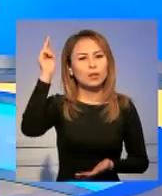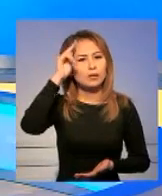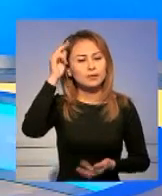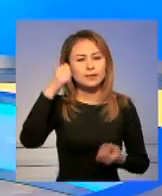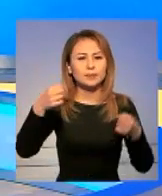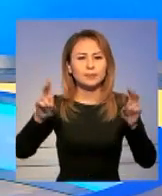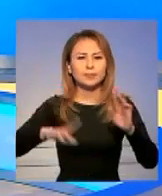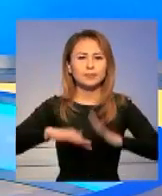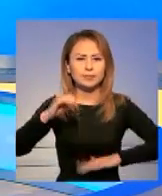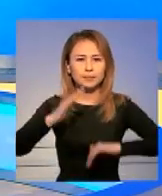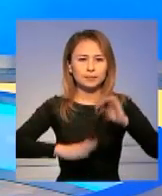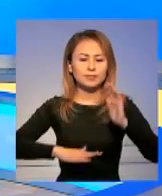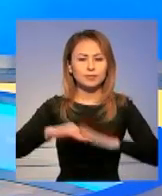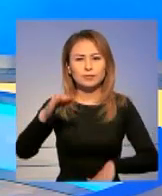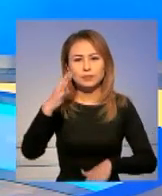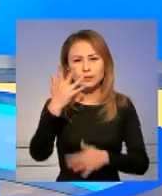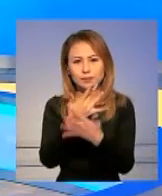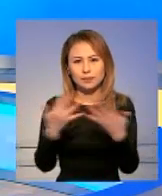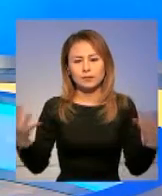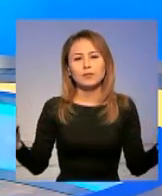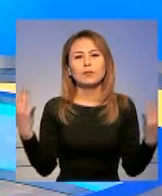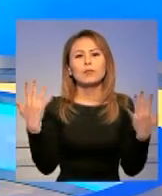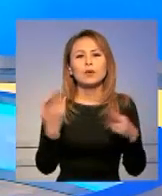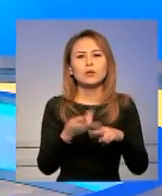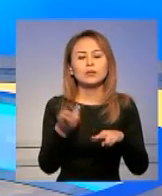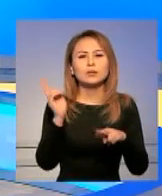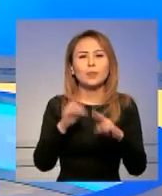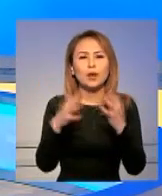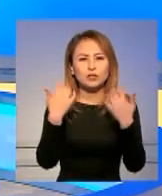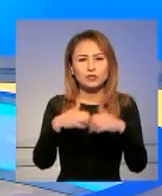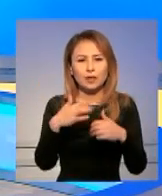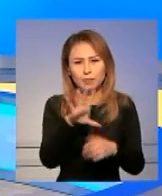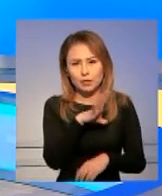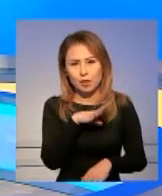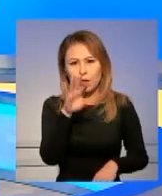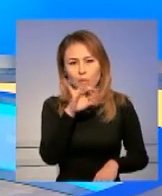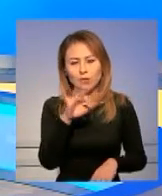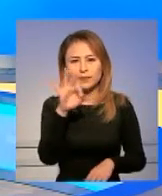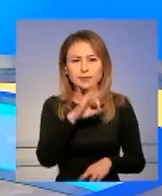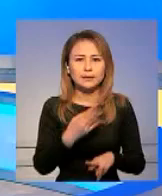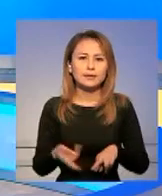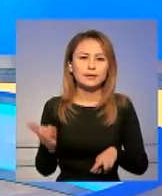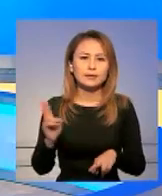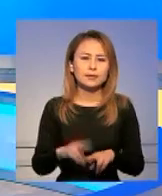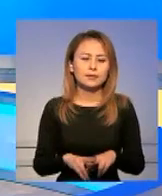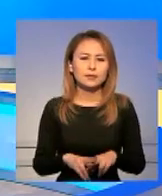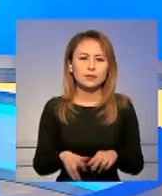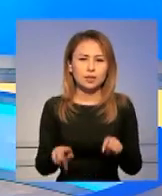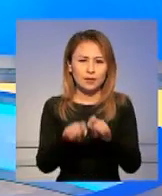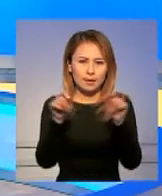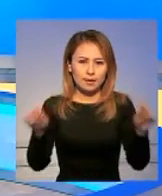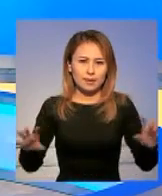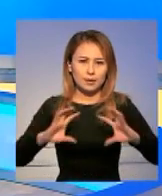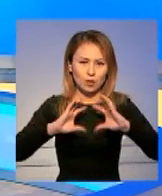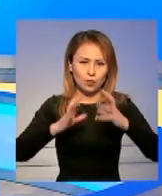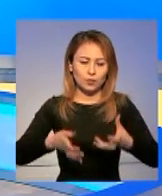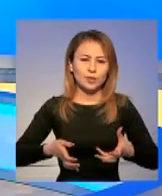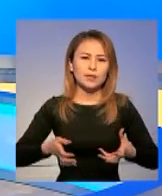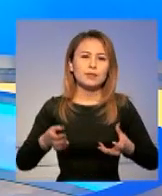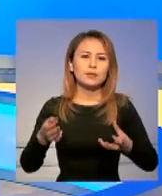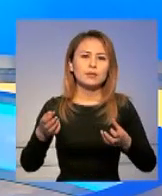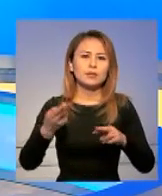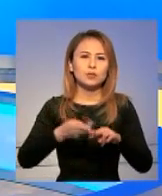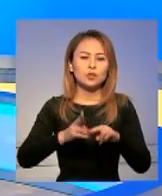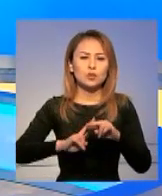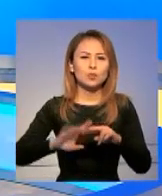иелерінің өздері меңгеріп жатқан кәсіп түрлерін қаншалықты меңгергені сарапқа түседі. Айта кету керек, WorldSkills International халықаралық